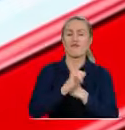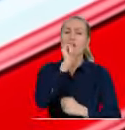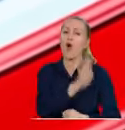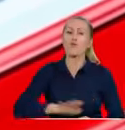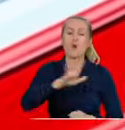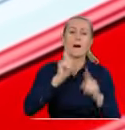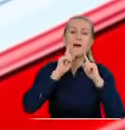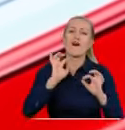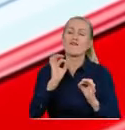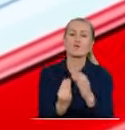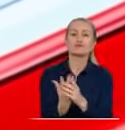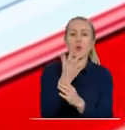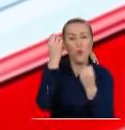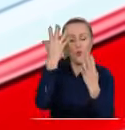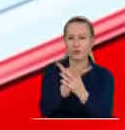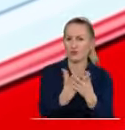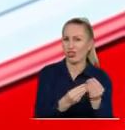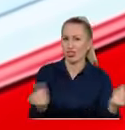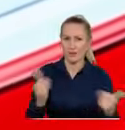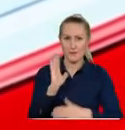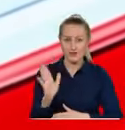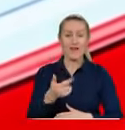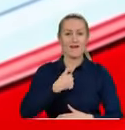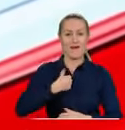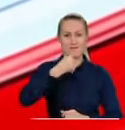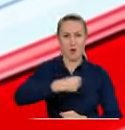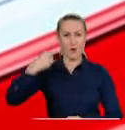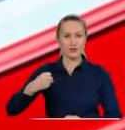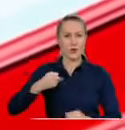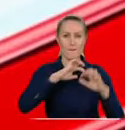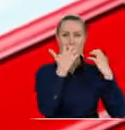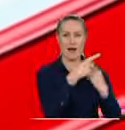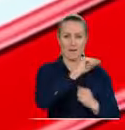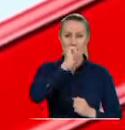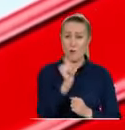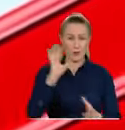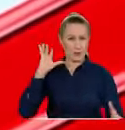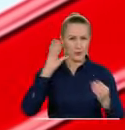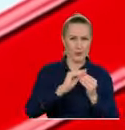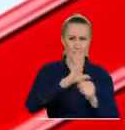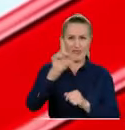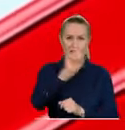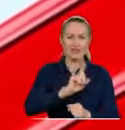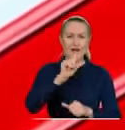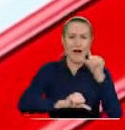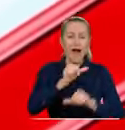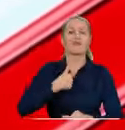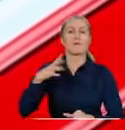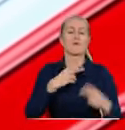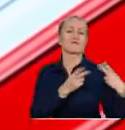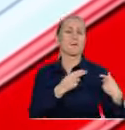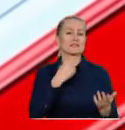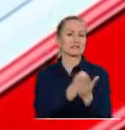esencję kulturową. Jako poseł do Parlamentu Europejskiego przez 15 lat byłem w Komisji Spraw